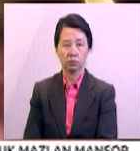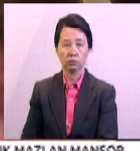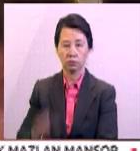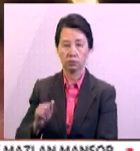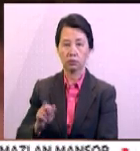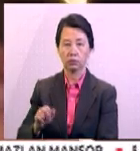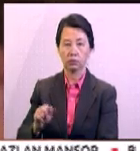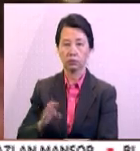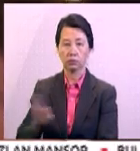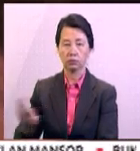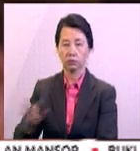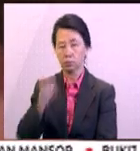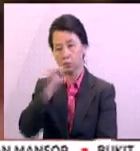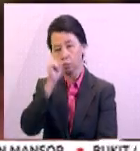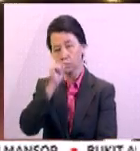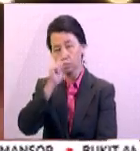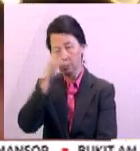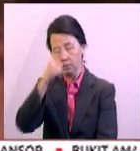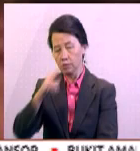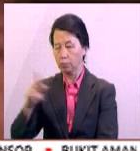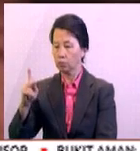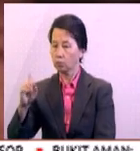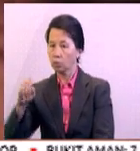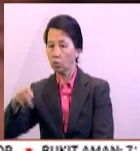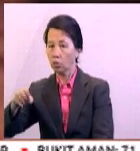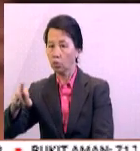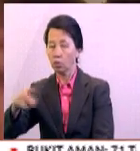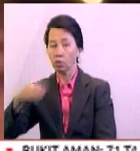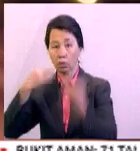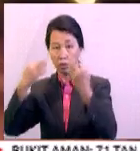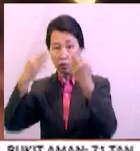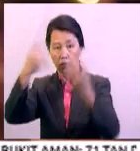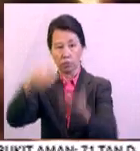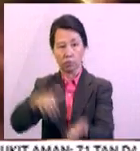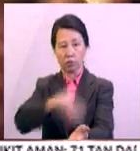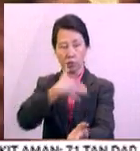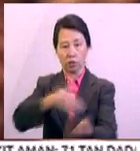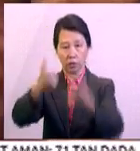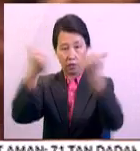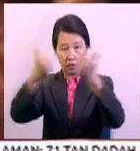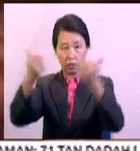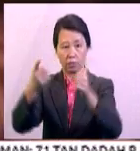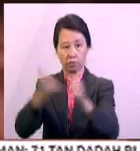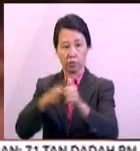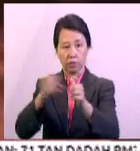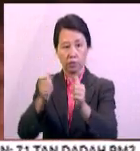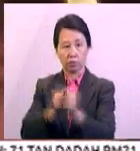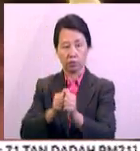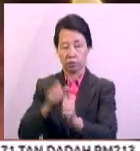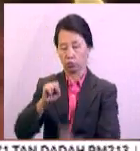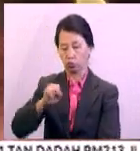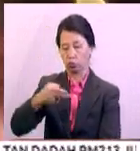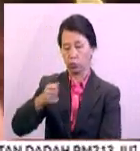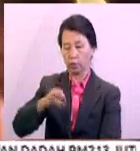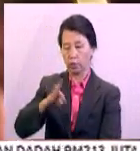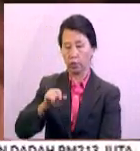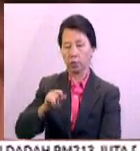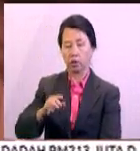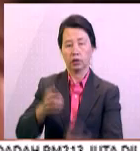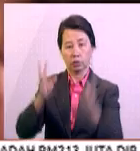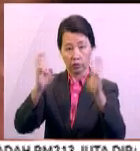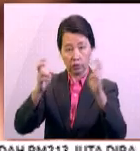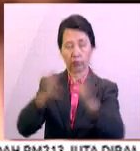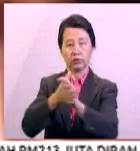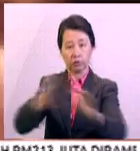Sebelum ini menyanyikan lagu ciptaan komposer terkenal Syirhan untuk lagu raya pertamanya bersama Sarah Suhairi berjudul Selamat Hari